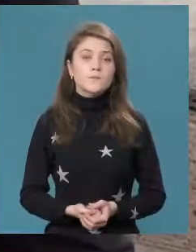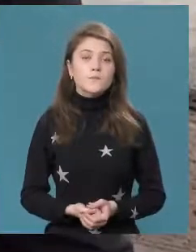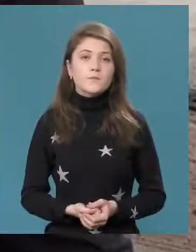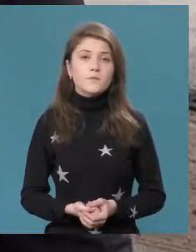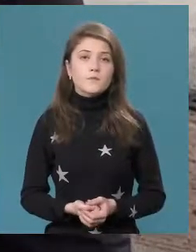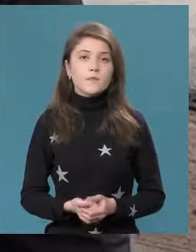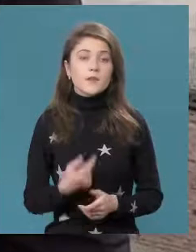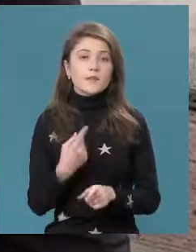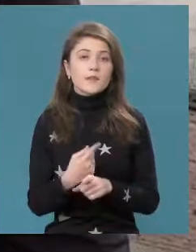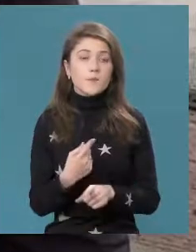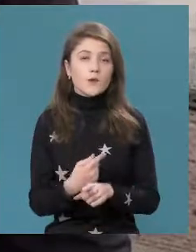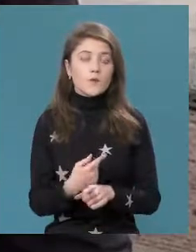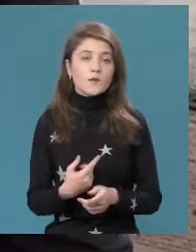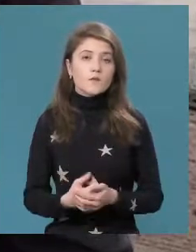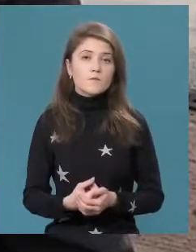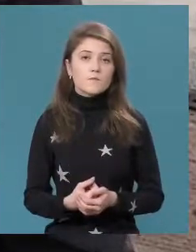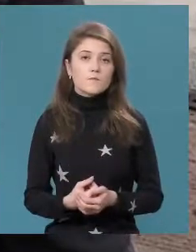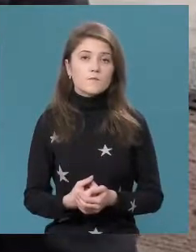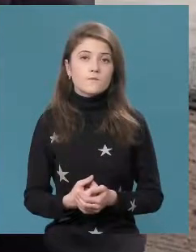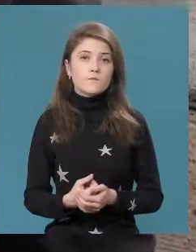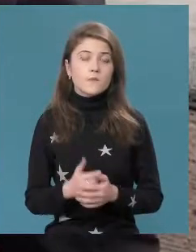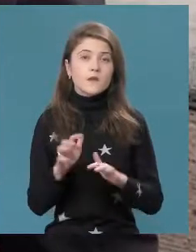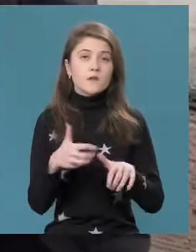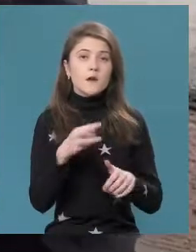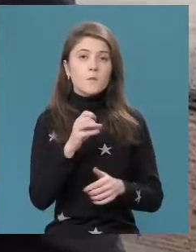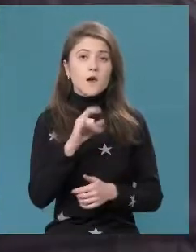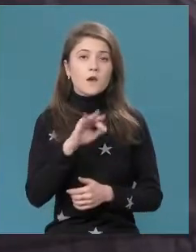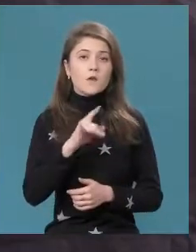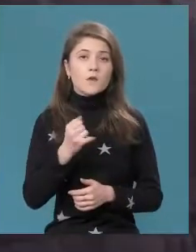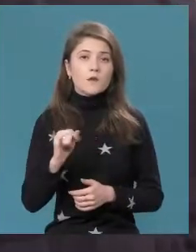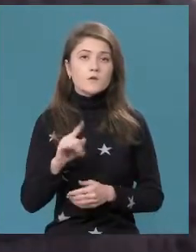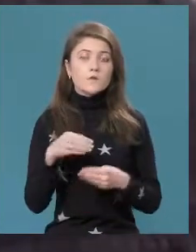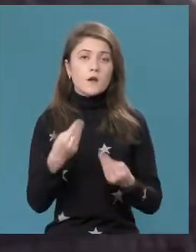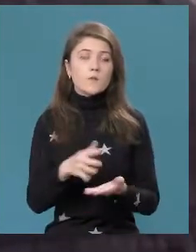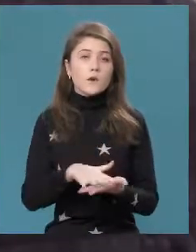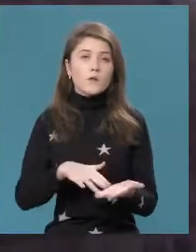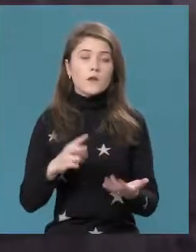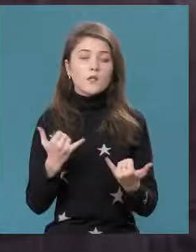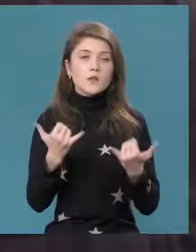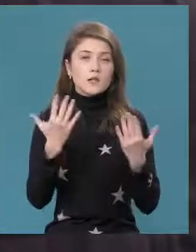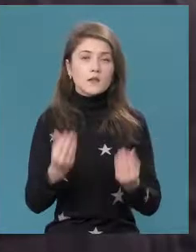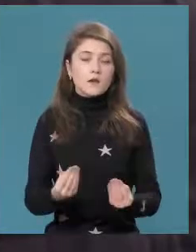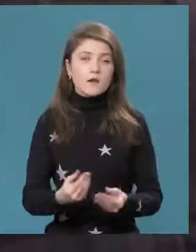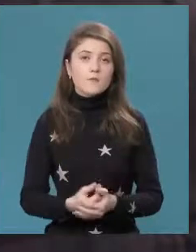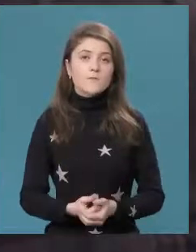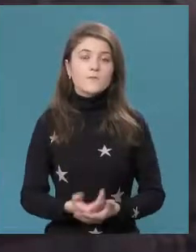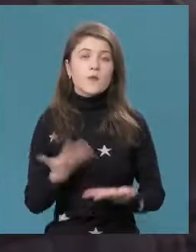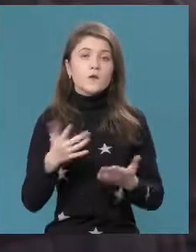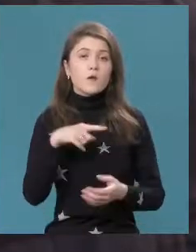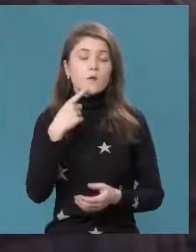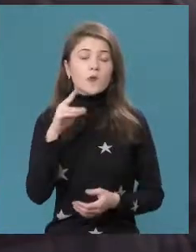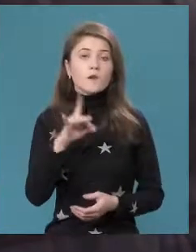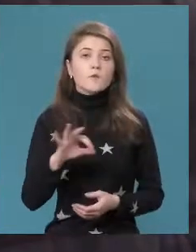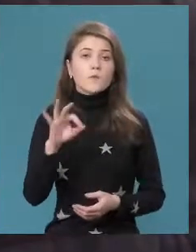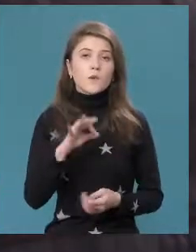заборони зняття мораторію, для того, щоб мораторій далі продовжувався. На сьогоднішній день, якщо говорити про